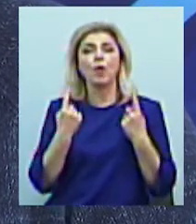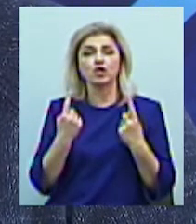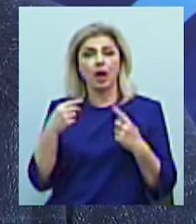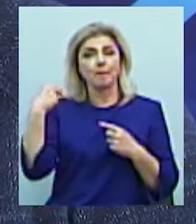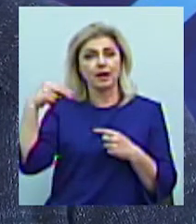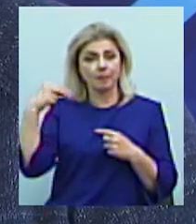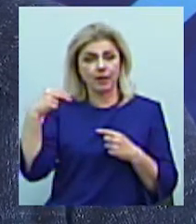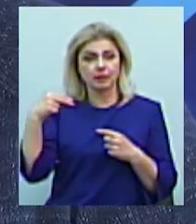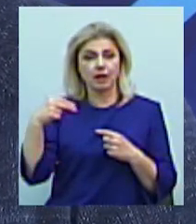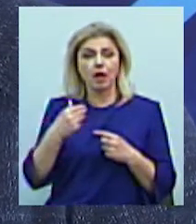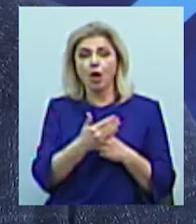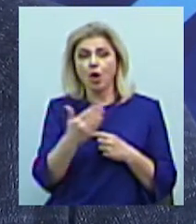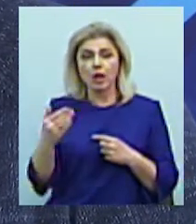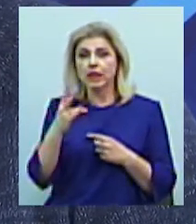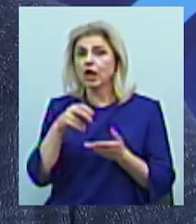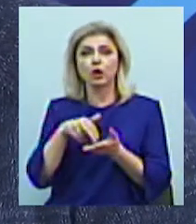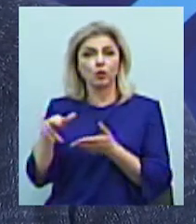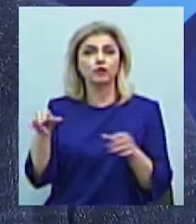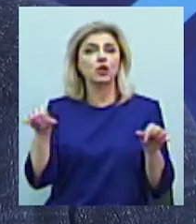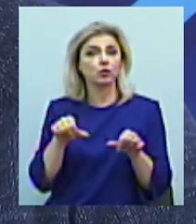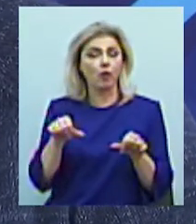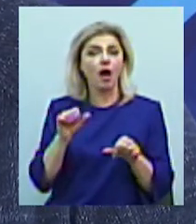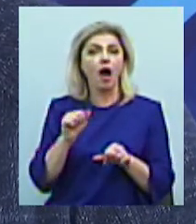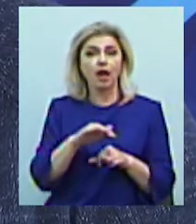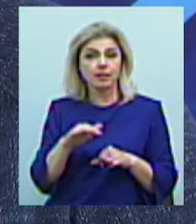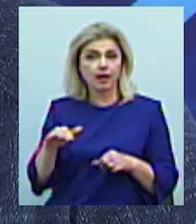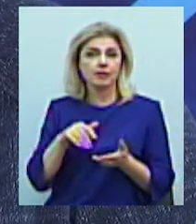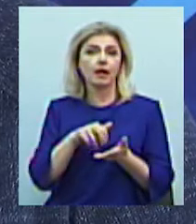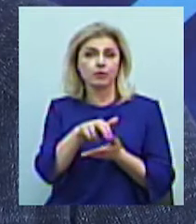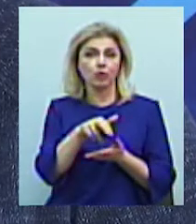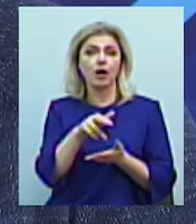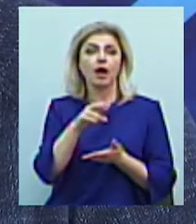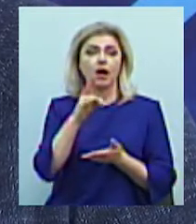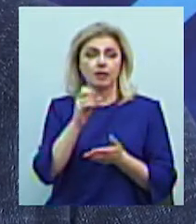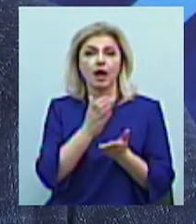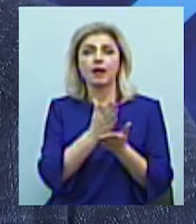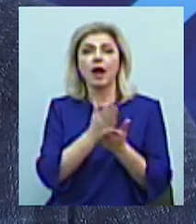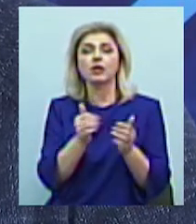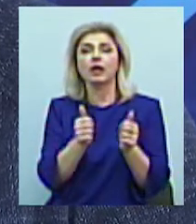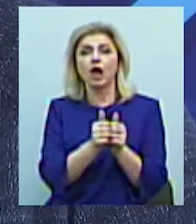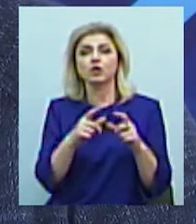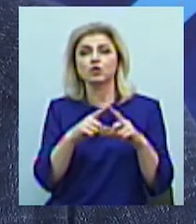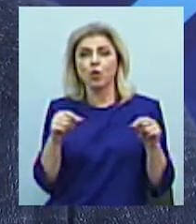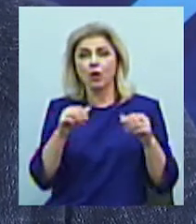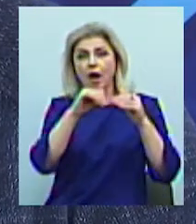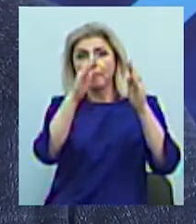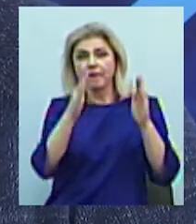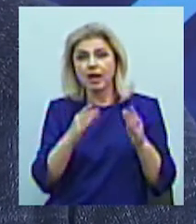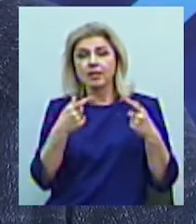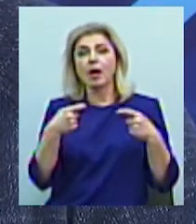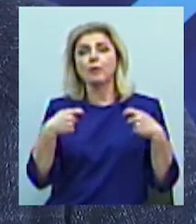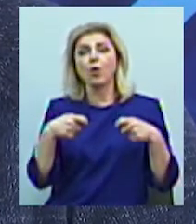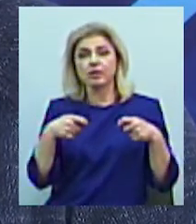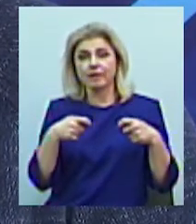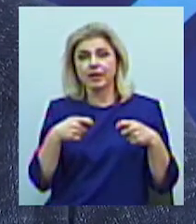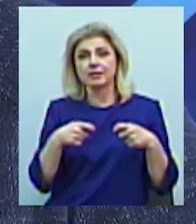время обеда, они не шли в столовую. Они пошли, находящиеся около школы павильон, где продавец